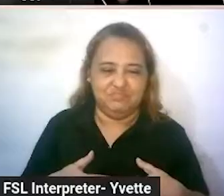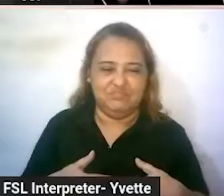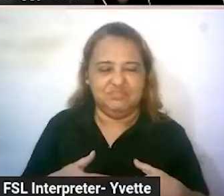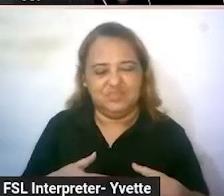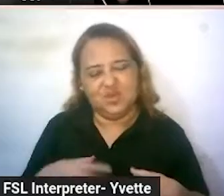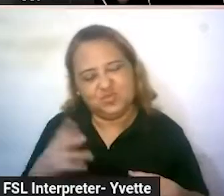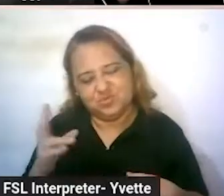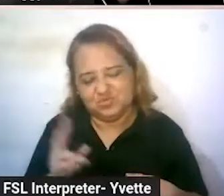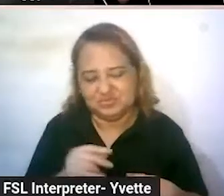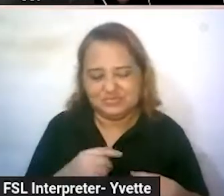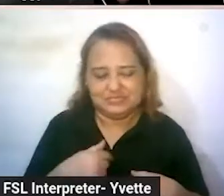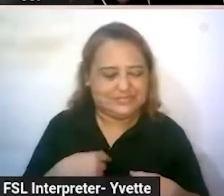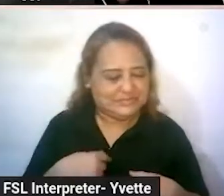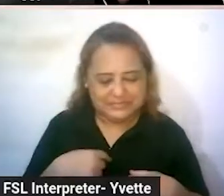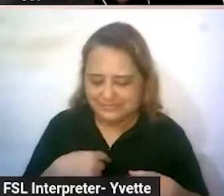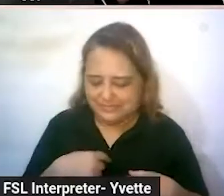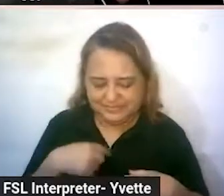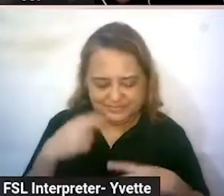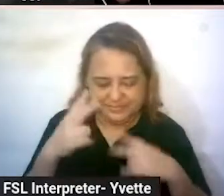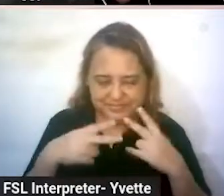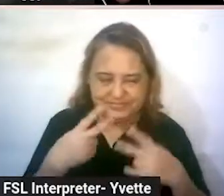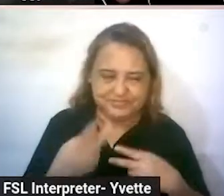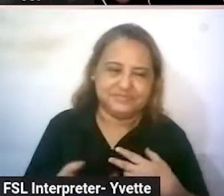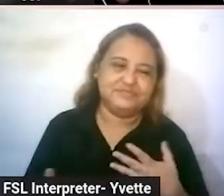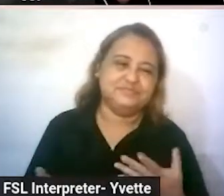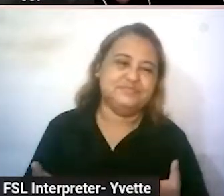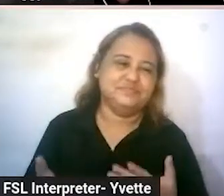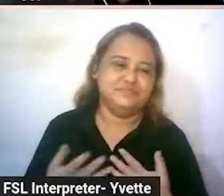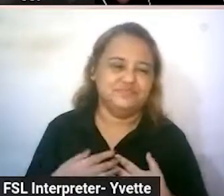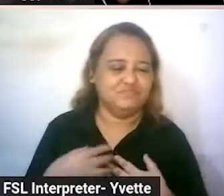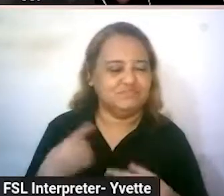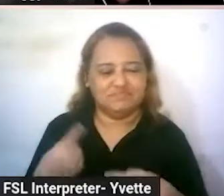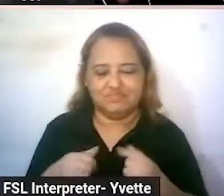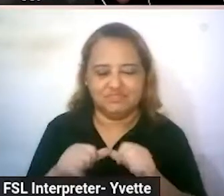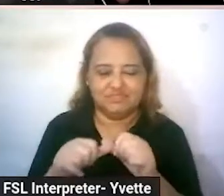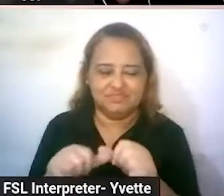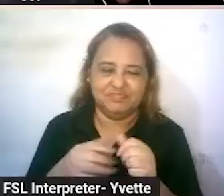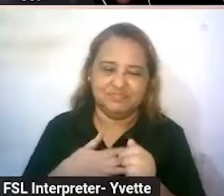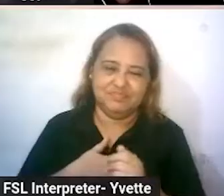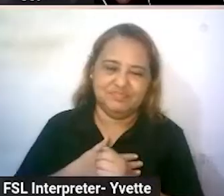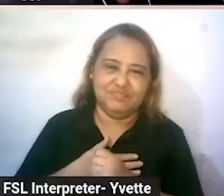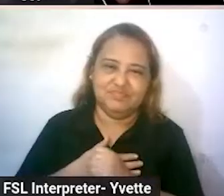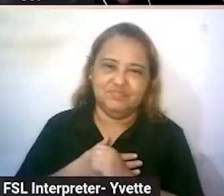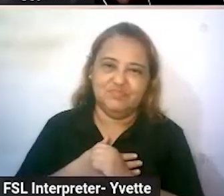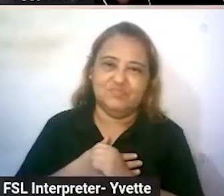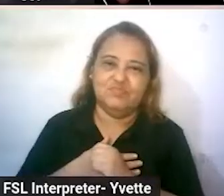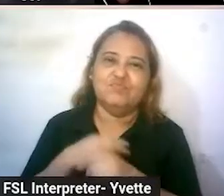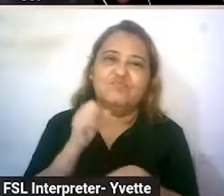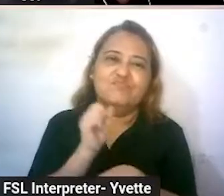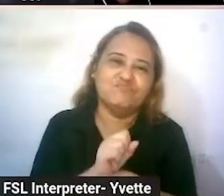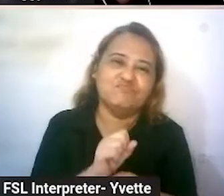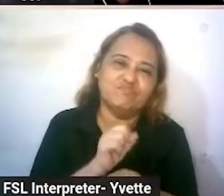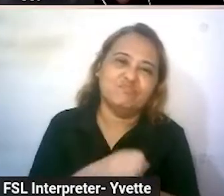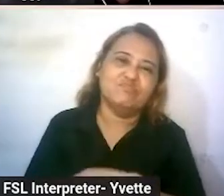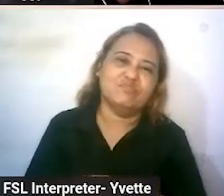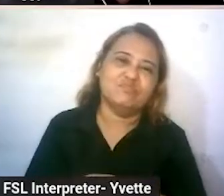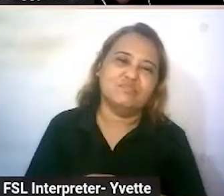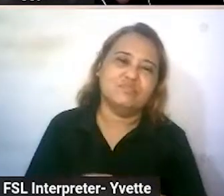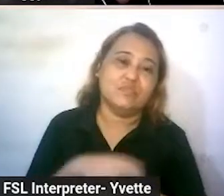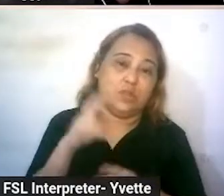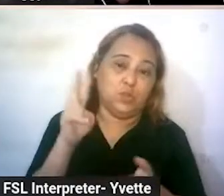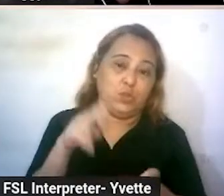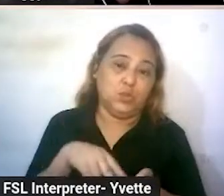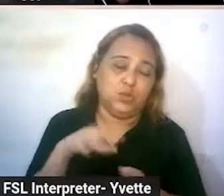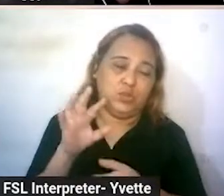yung trabaho ko, hindi ko na maitutuloy. And then, kan 2009 nga,